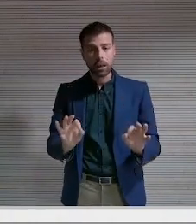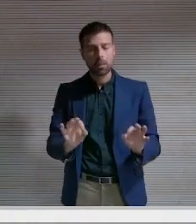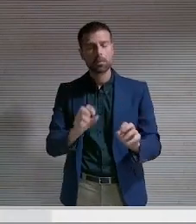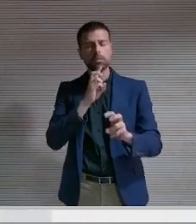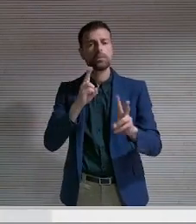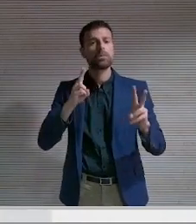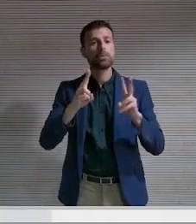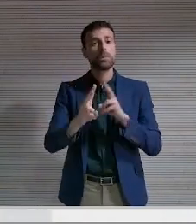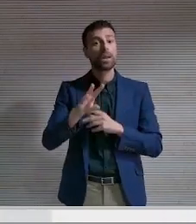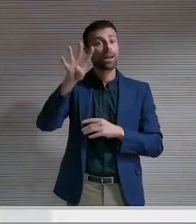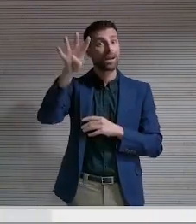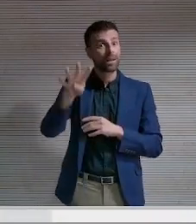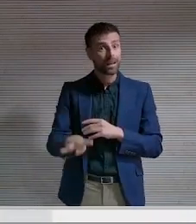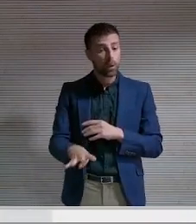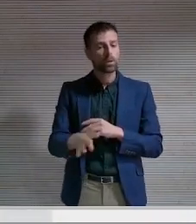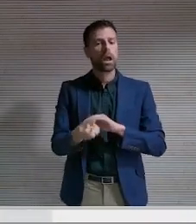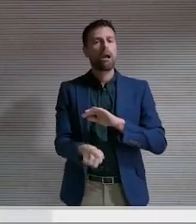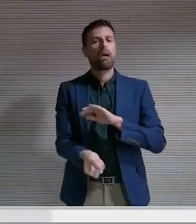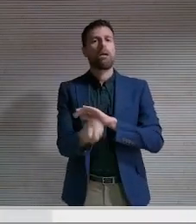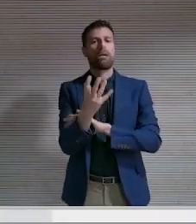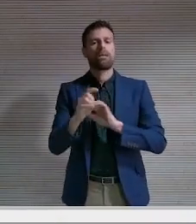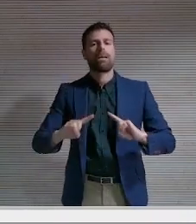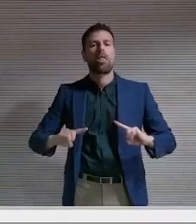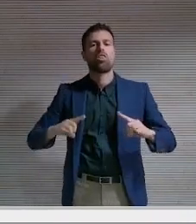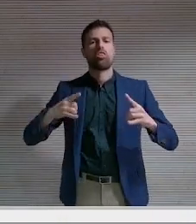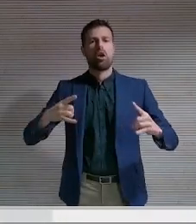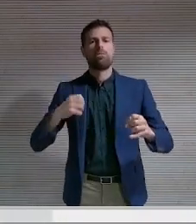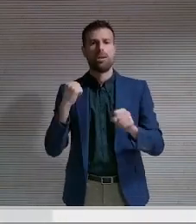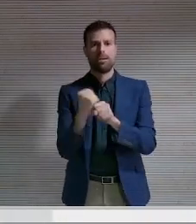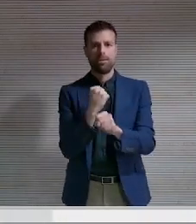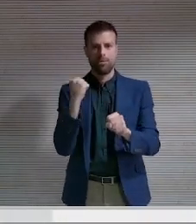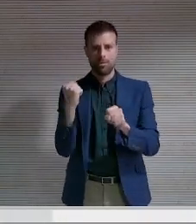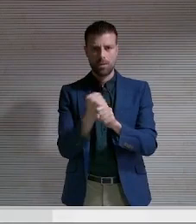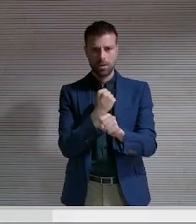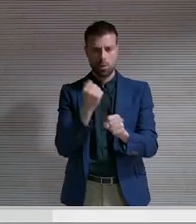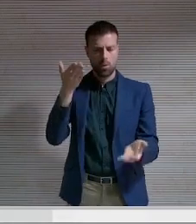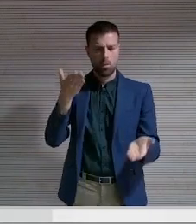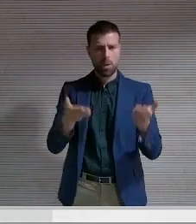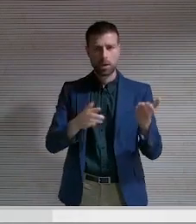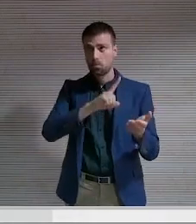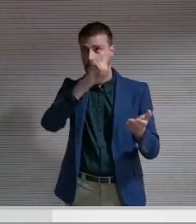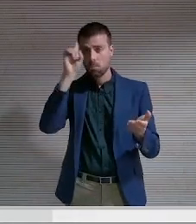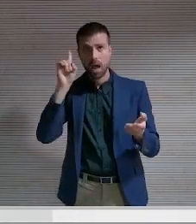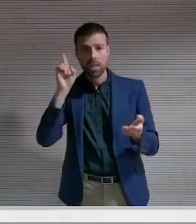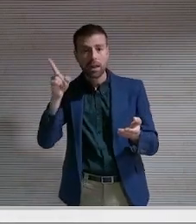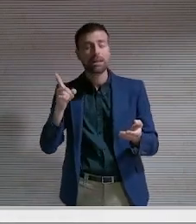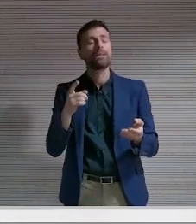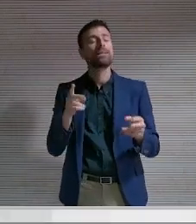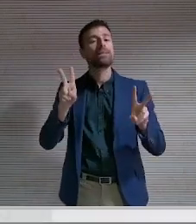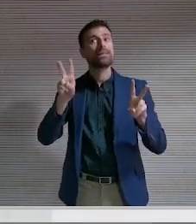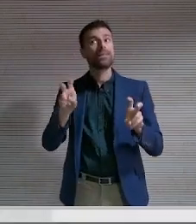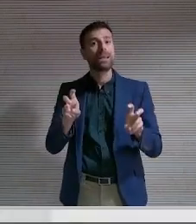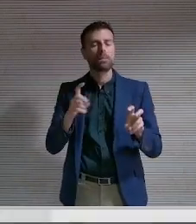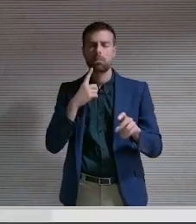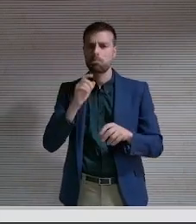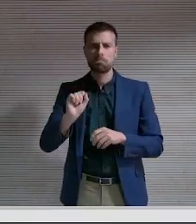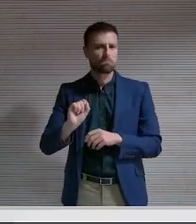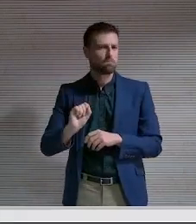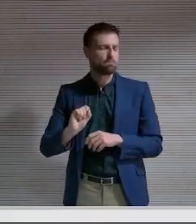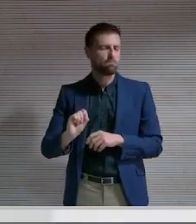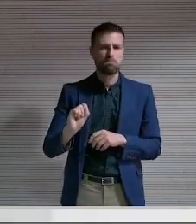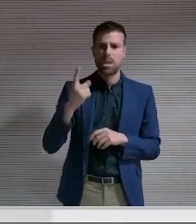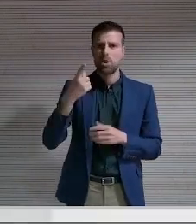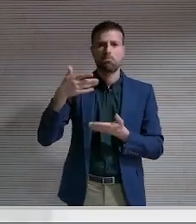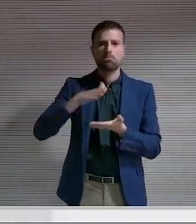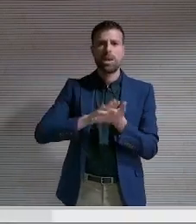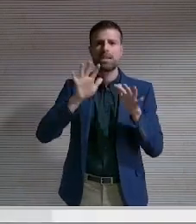que Catalunya crea el doble d'ocupació que Madrid, que ha estat el millor mes